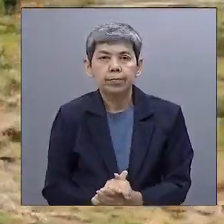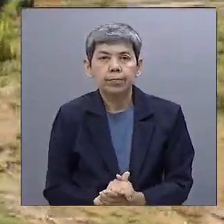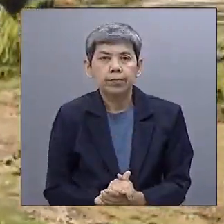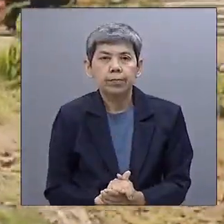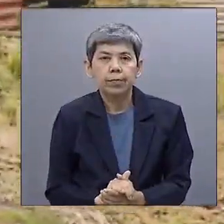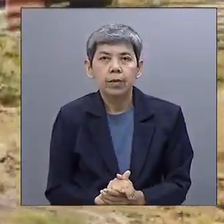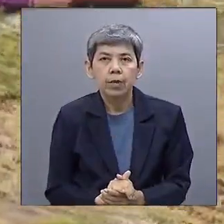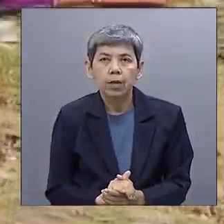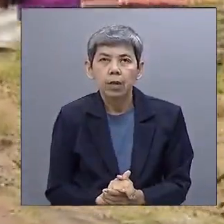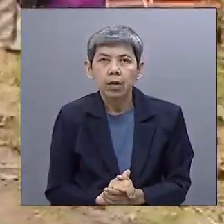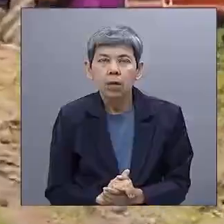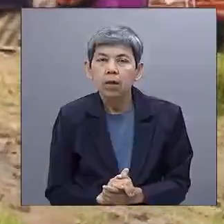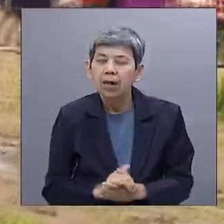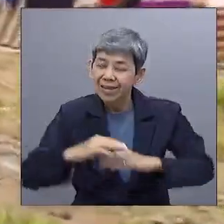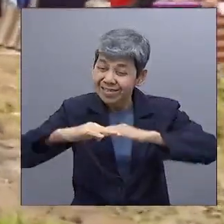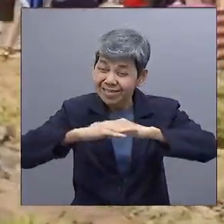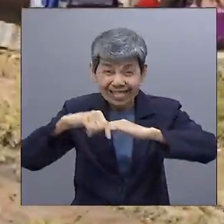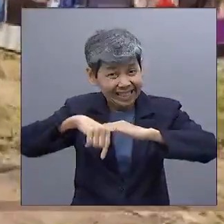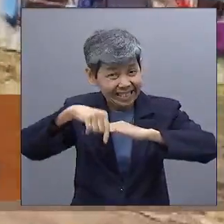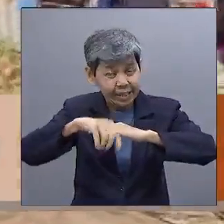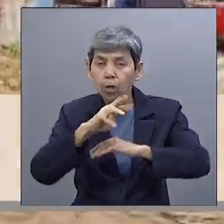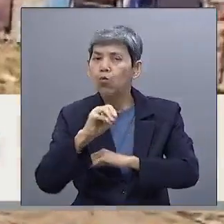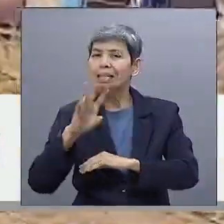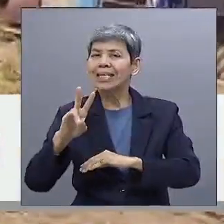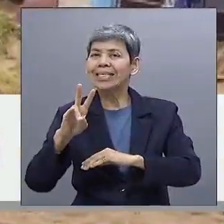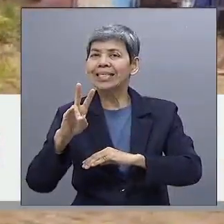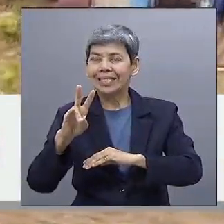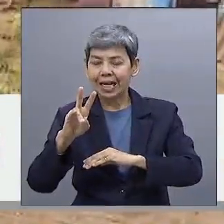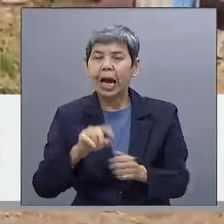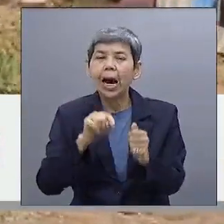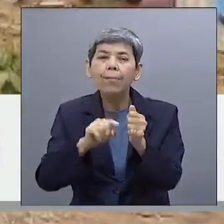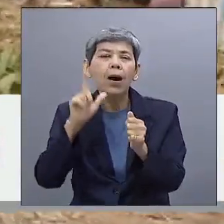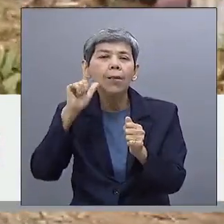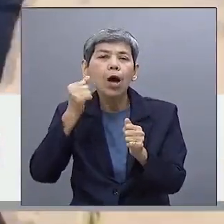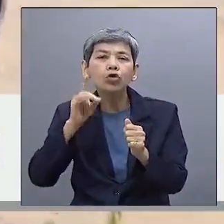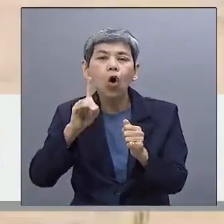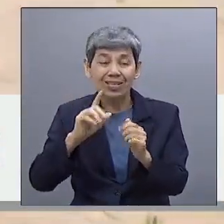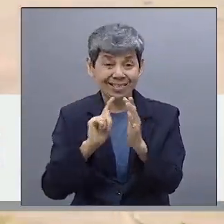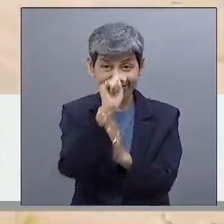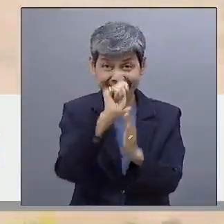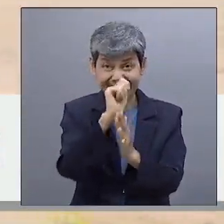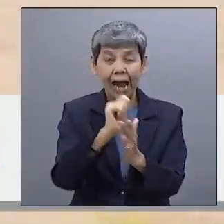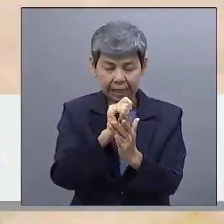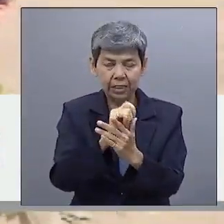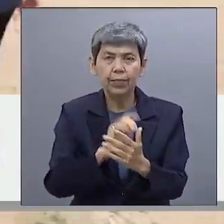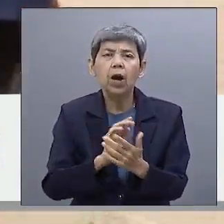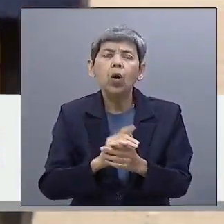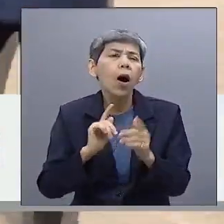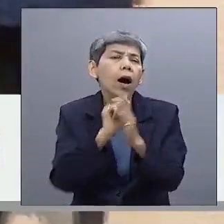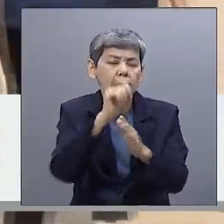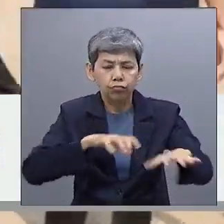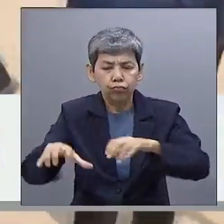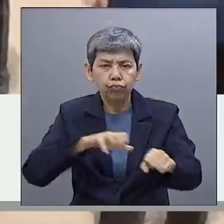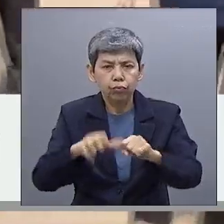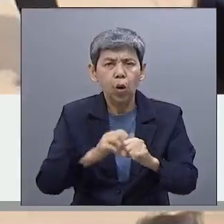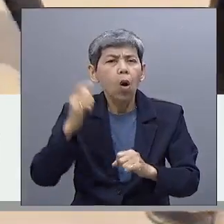ถ้าซอยเอกชนบริเวณบ้านวังตะเคียนใต้หมู่ที่ 7ตำบลท่าใสลวดอำเภอแม่สอดจังหวัดตากเป็นหนึ่งในพื้นที่ปลอดภัยที่จังหวัดตากจัดเตรียม